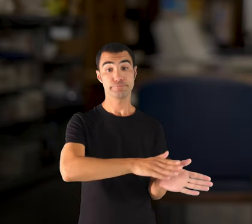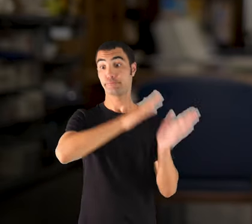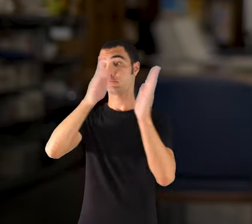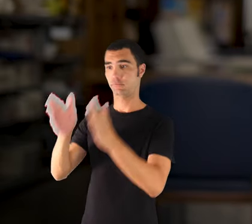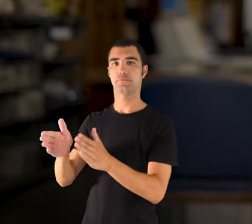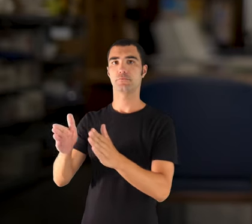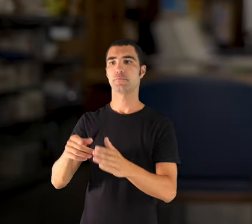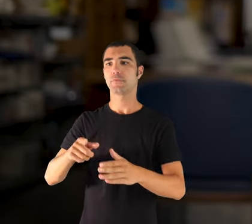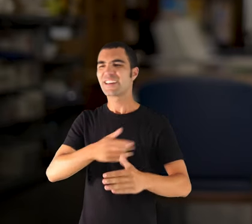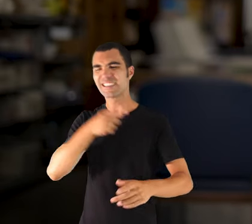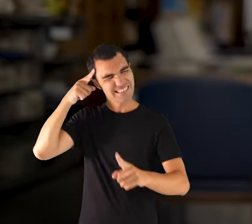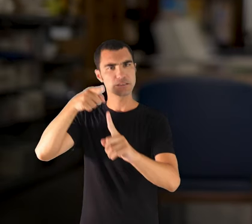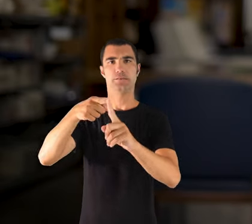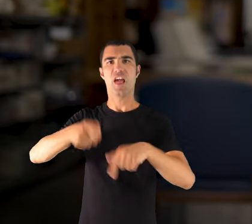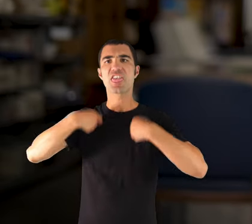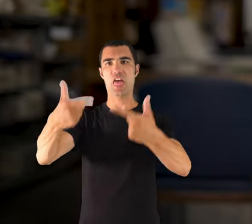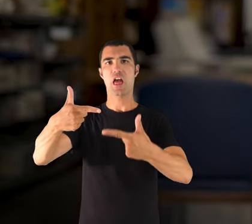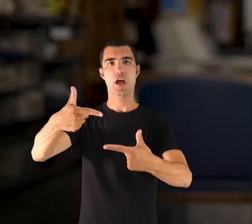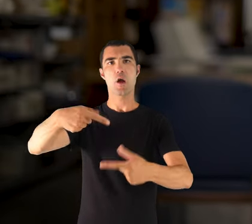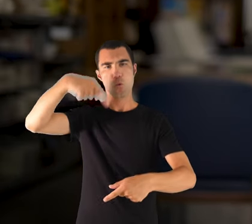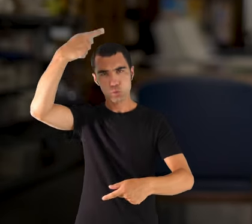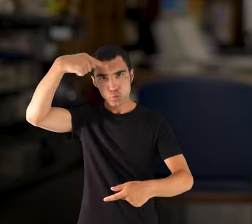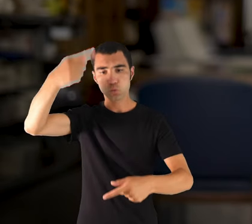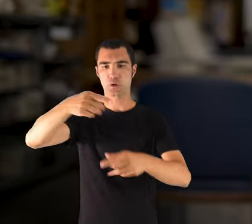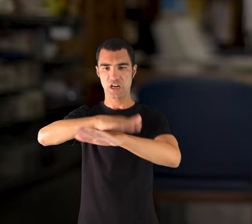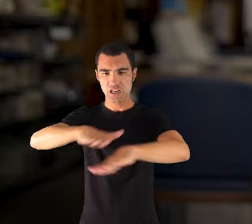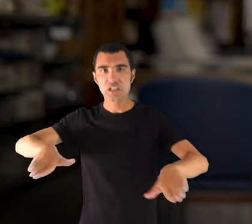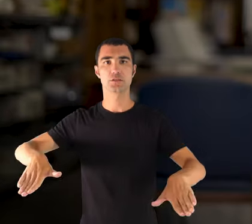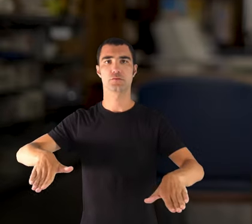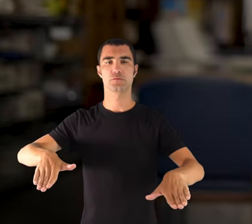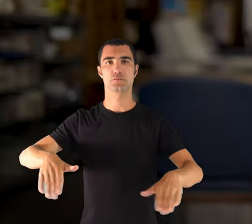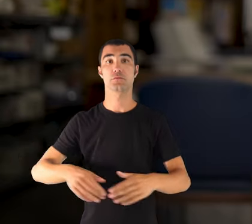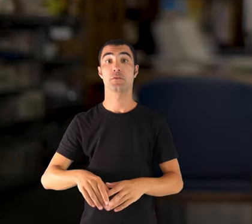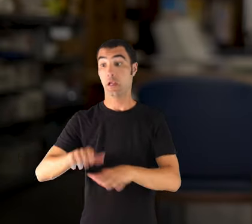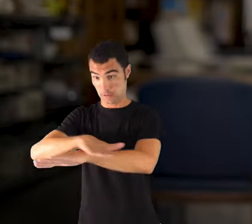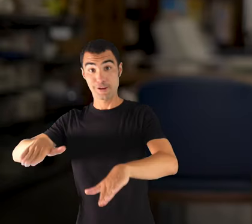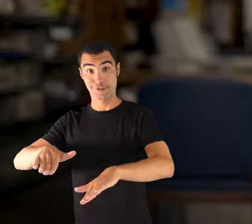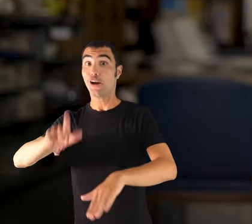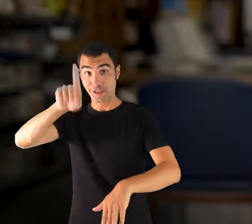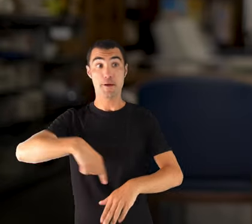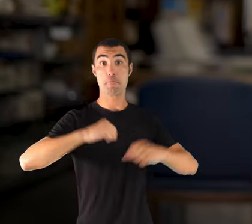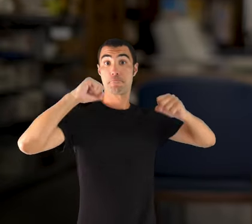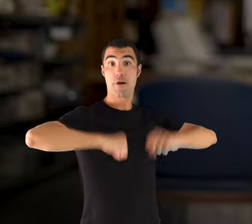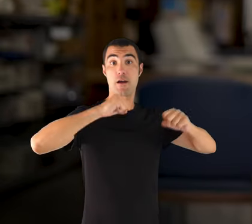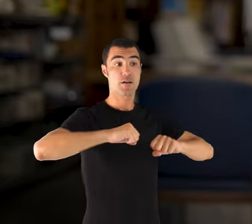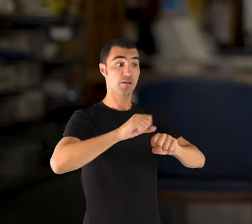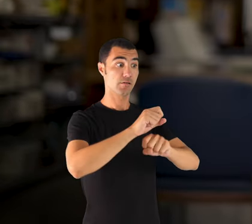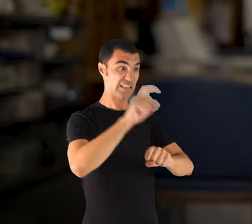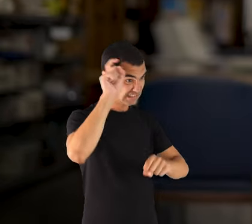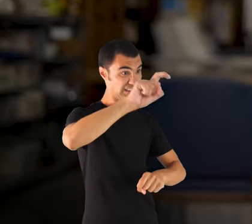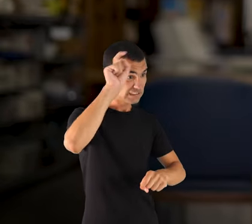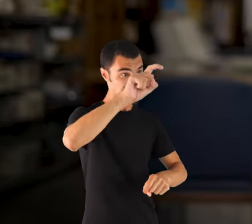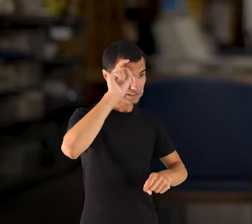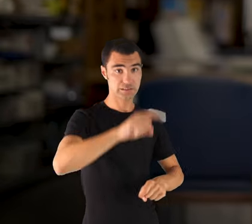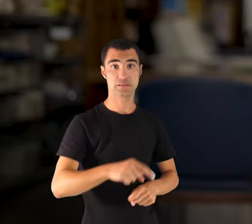pot de cultura en els al·lots, i a la gent major, perquè no se va conformar a